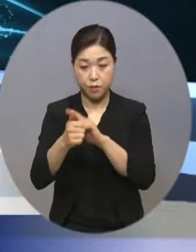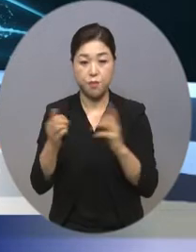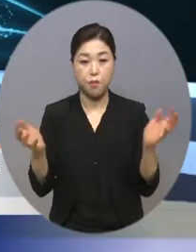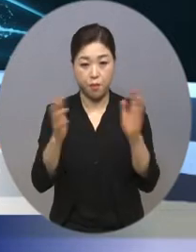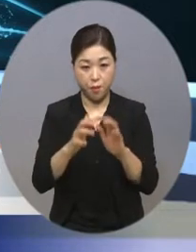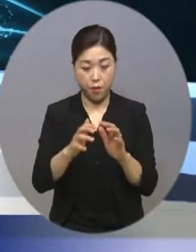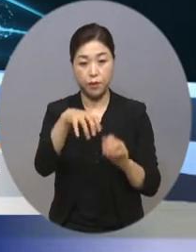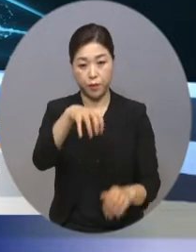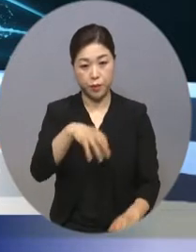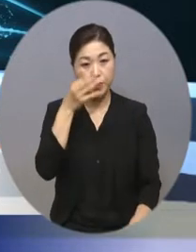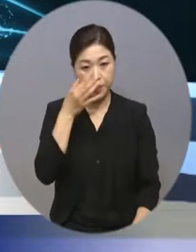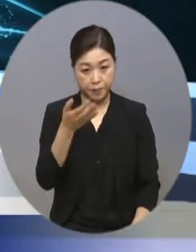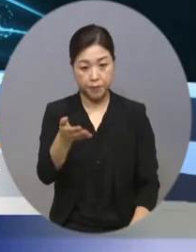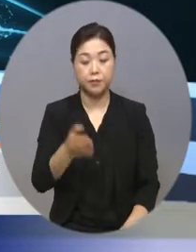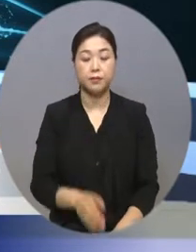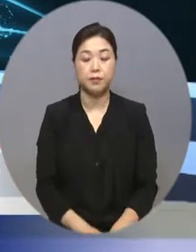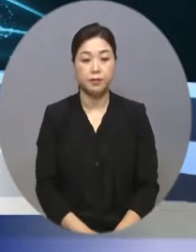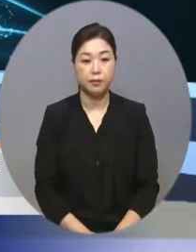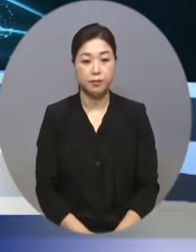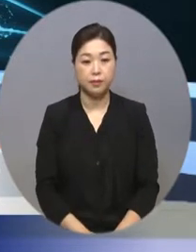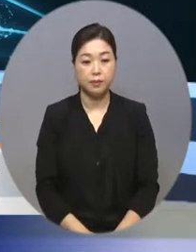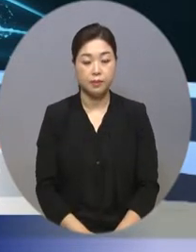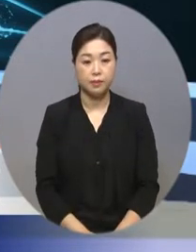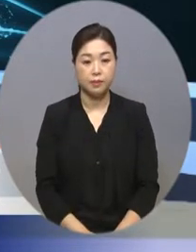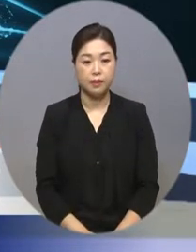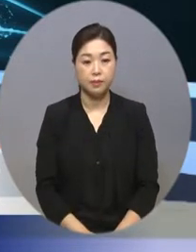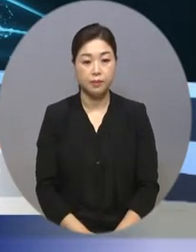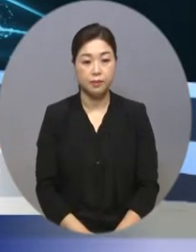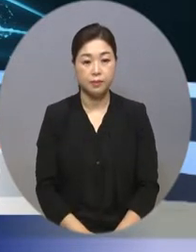함께한 현장에 박성용 기자가 다녀왔습니다.